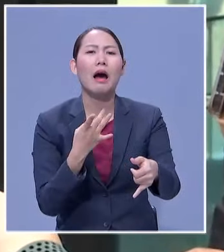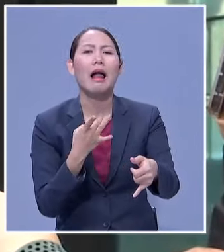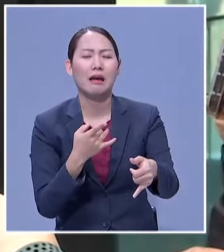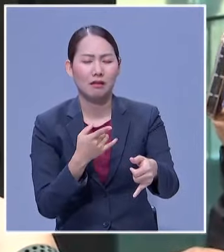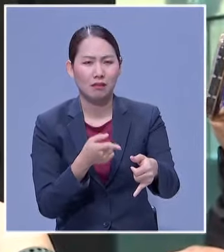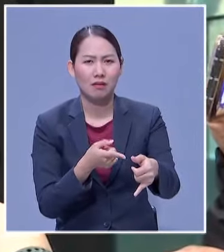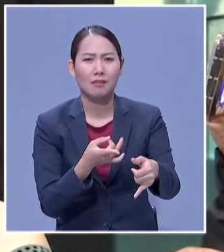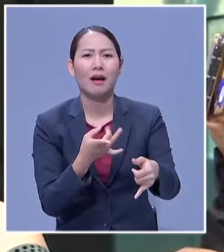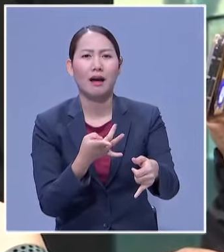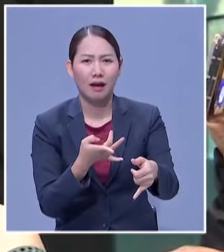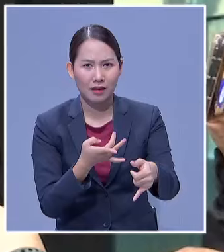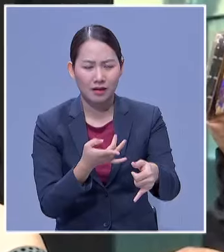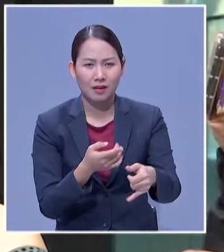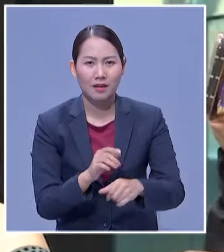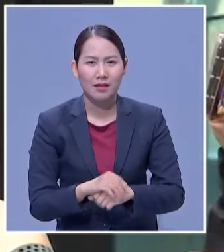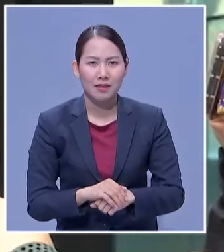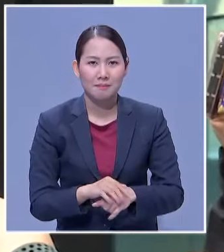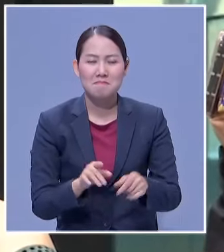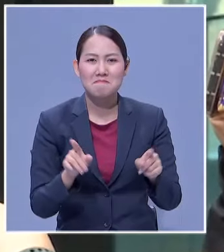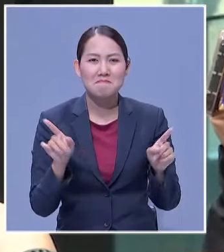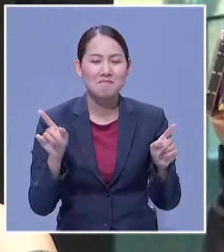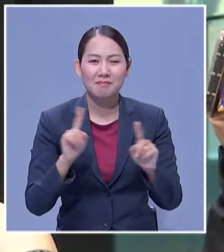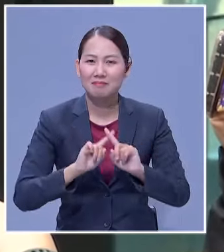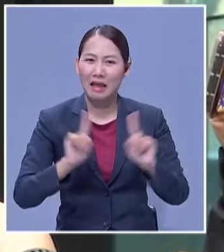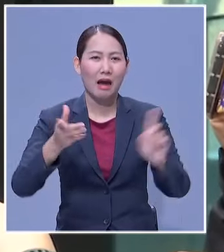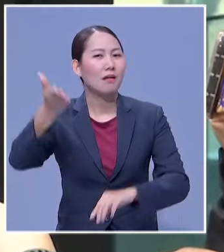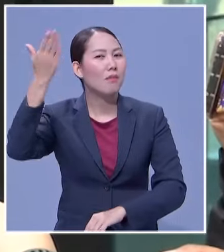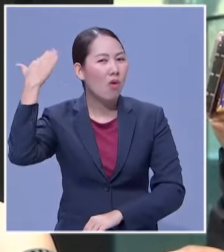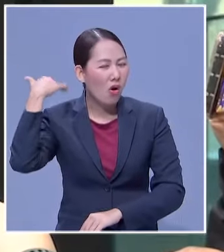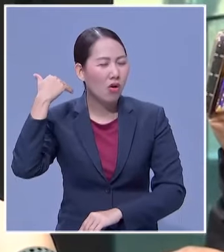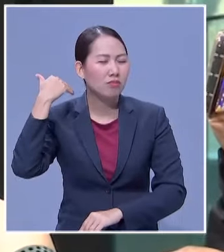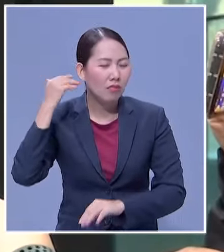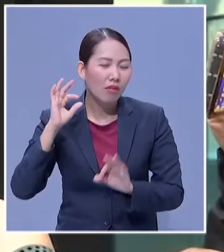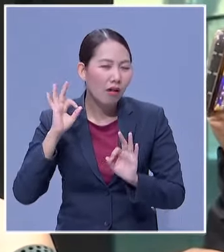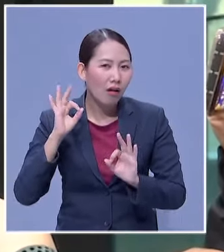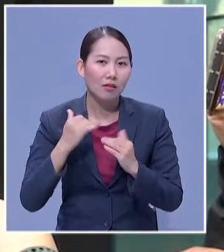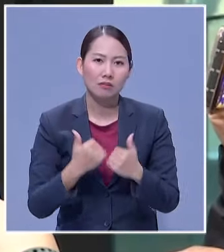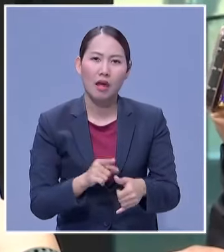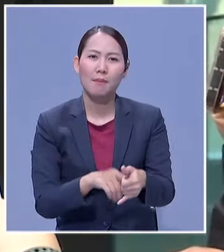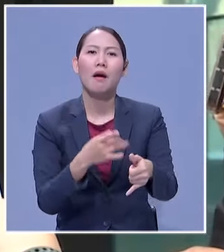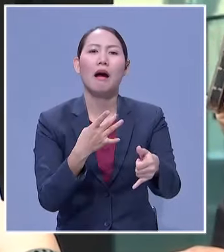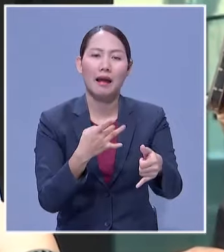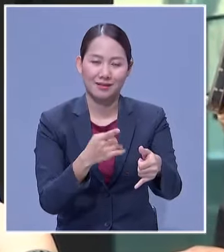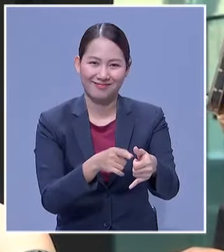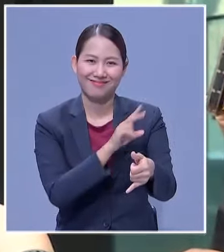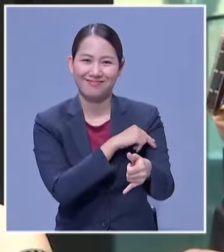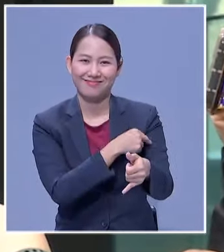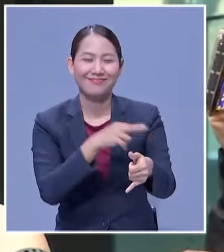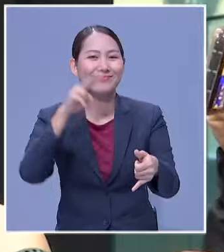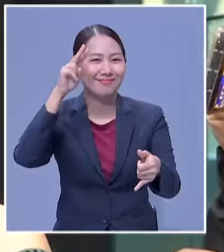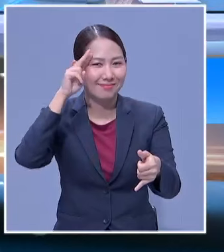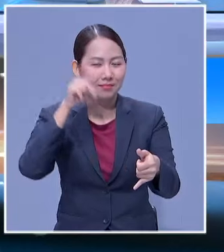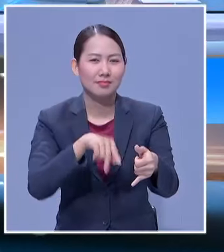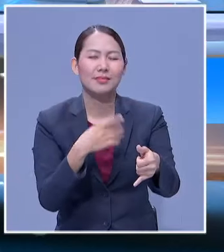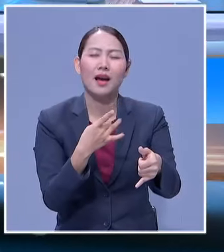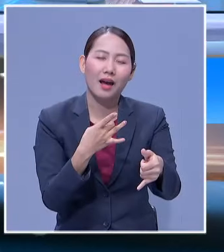บอกหลังๆเนี่ยไม่รู้นะว่าเขาเป็นอะไรไม่เหมือนเมื่อก่อนอือืจริงๆน่าจะคุยกันภายในแต่ว่าอย่างว่า